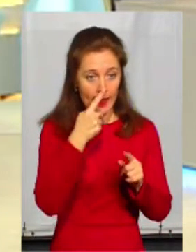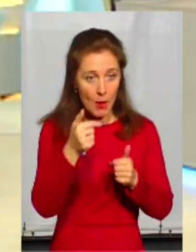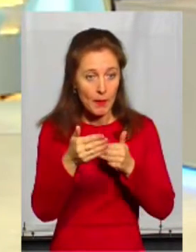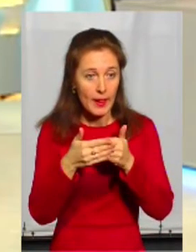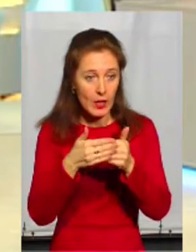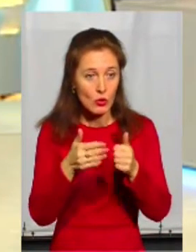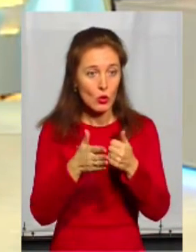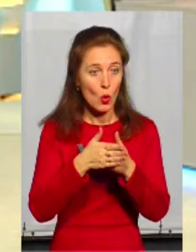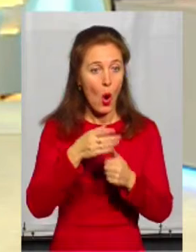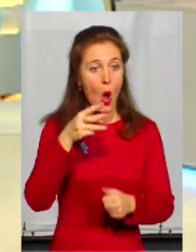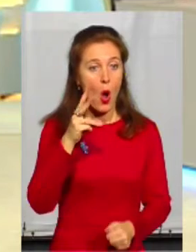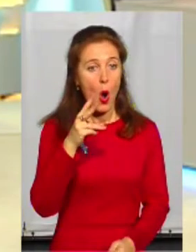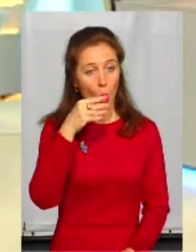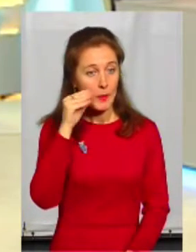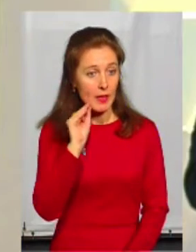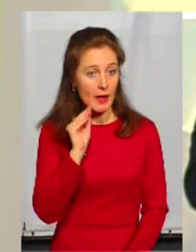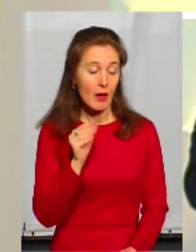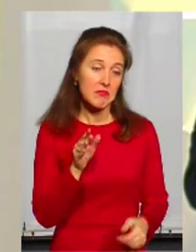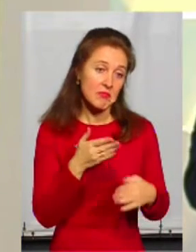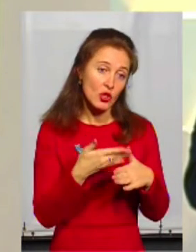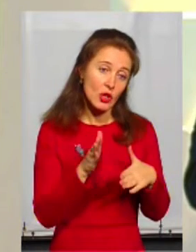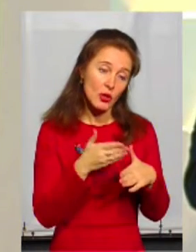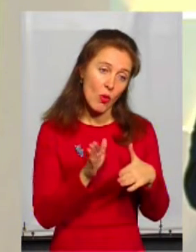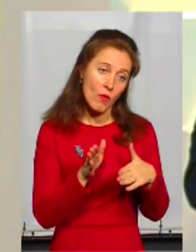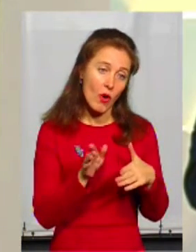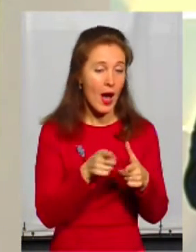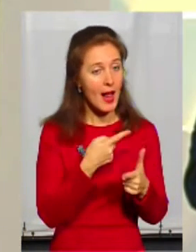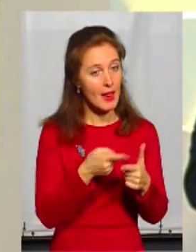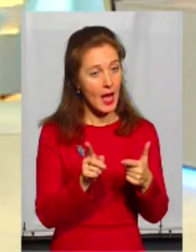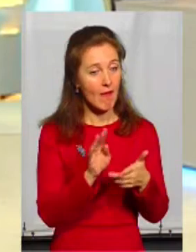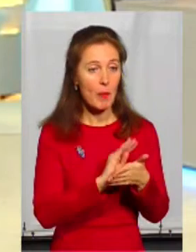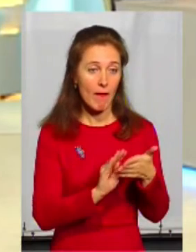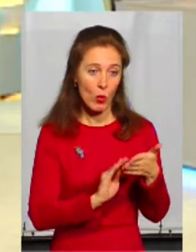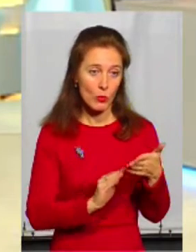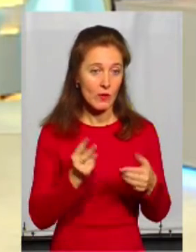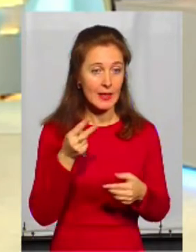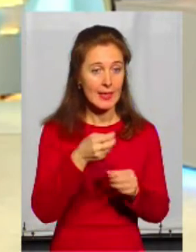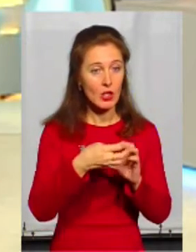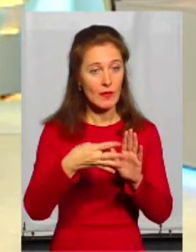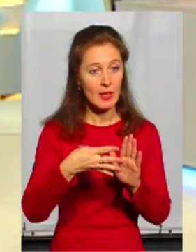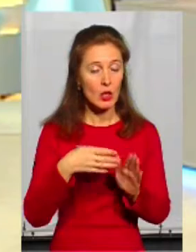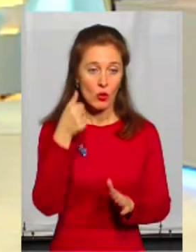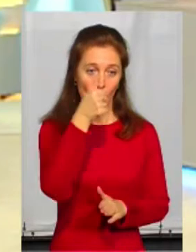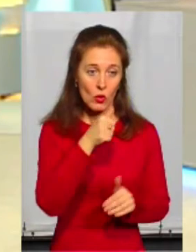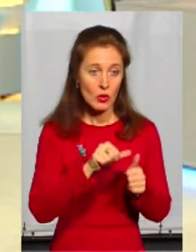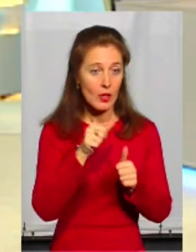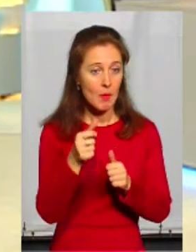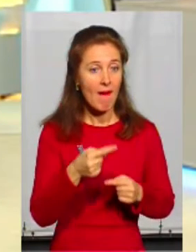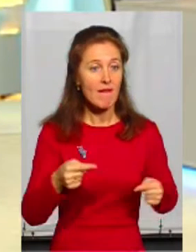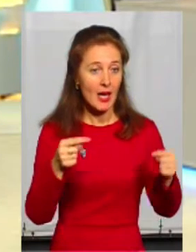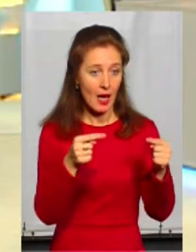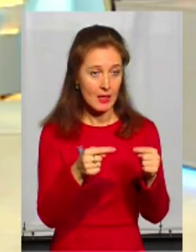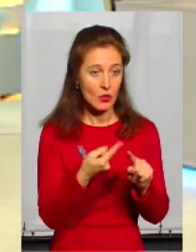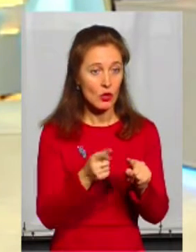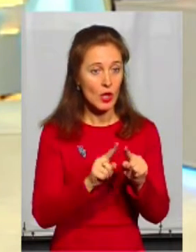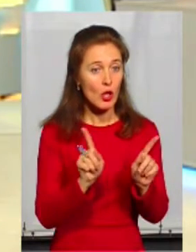Кобзаря чи як? Частково, звичайно. Частково наближує. Так, але в правописі от 2019 року, зокрема, вказано те, що,